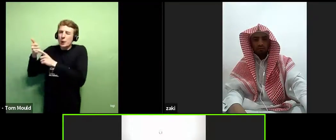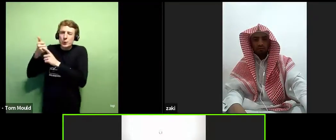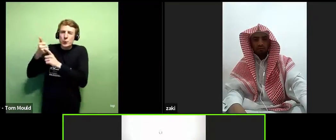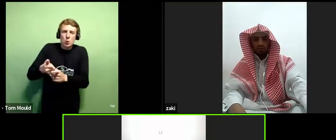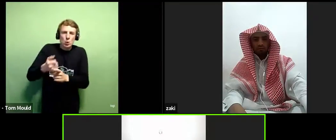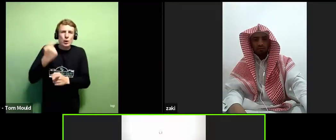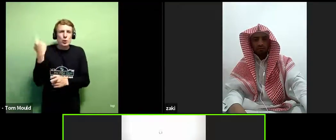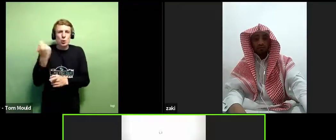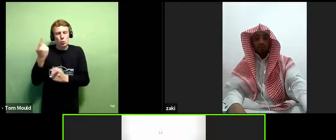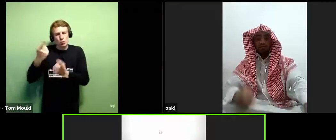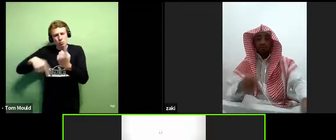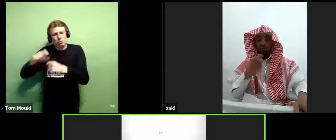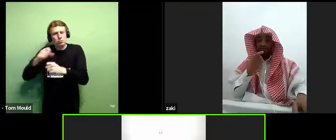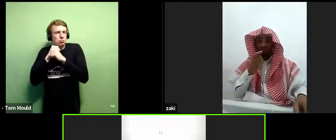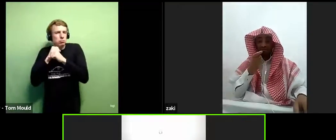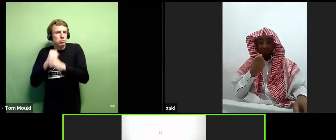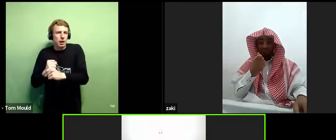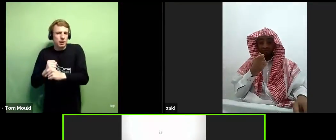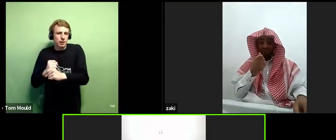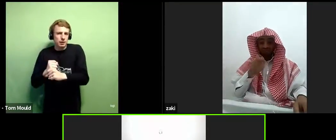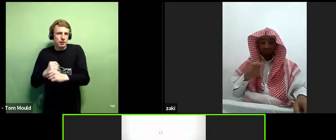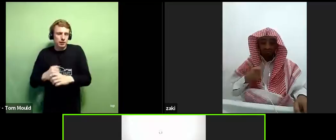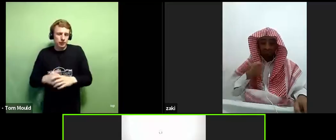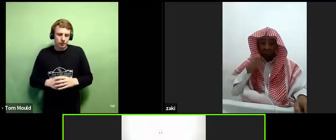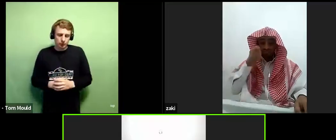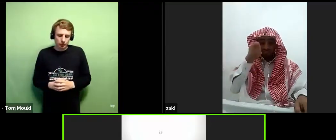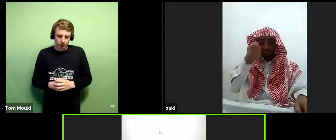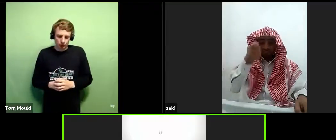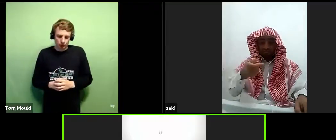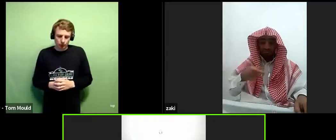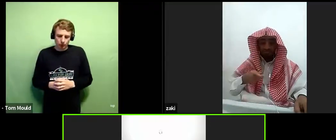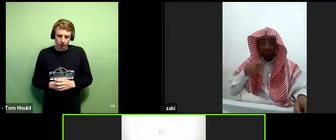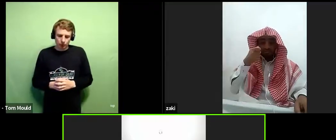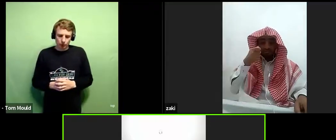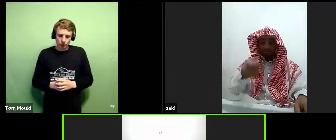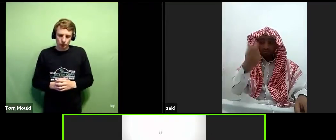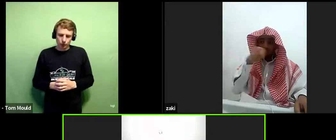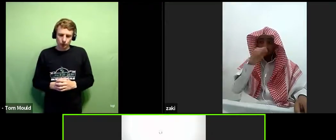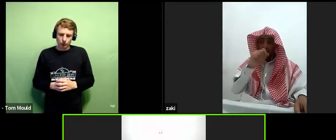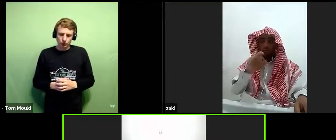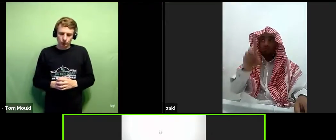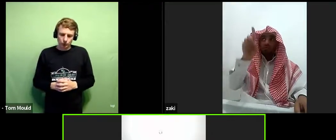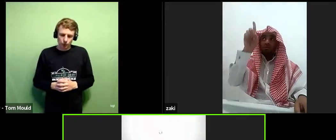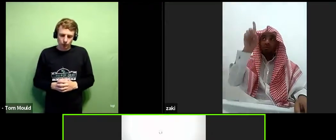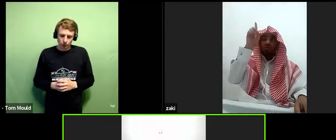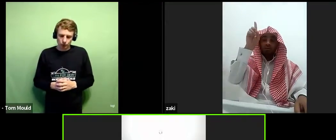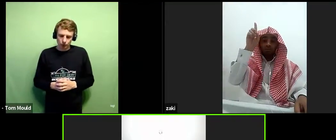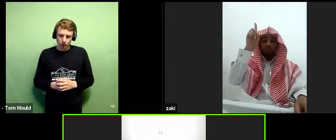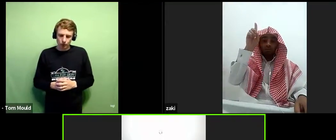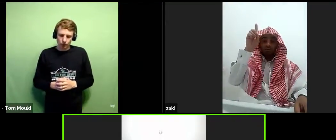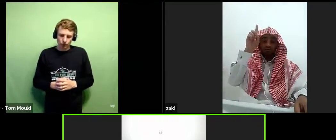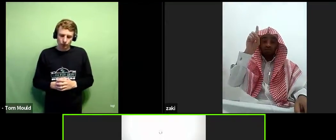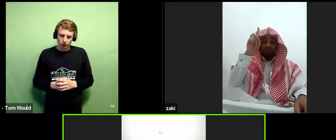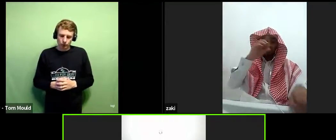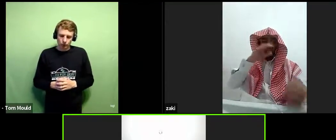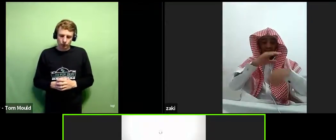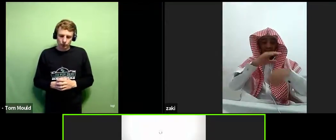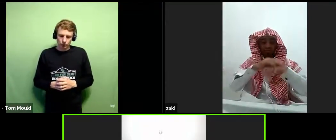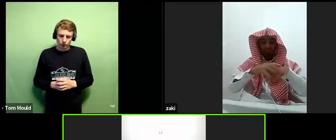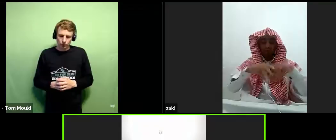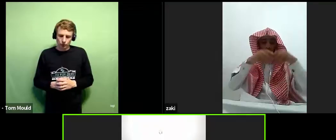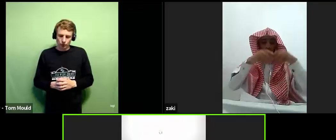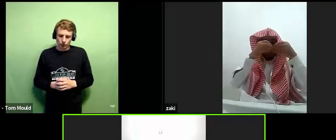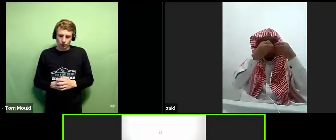وَأَنفِقُوا فِي سَبِيلِ اللَّهِ وَلَا تُلْقُوا بِأَيْدِيكُمْ إِلَى